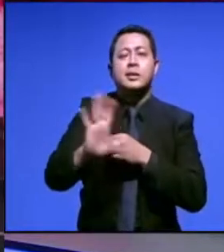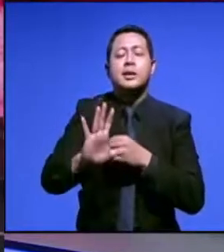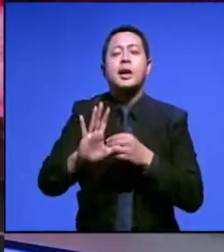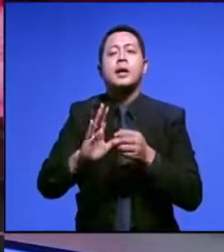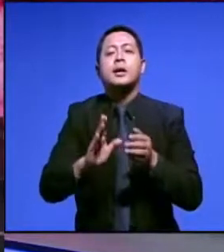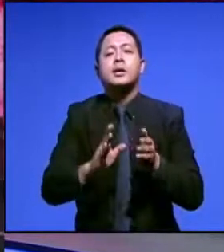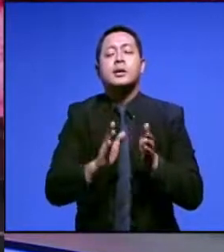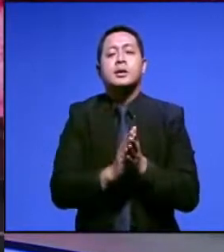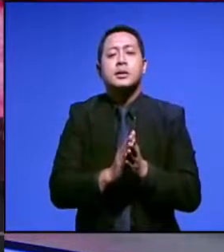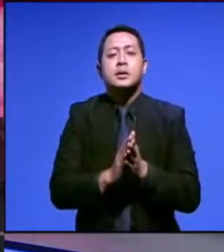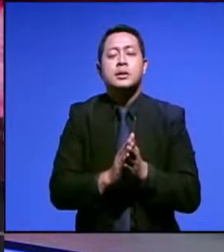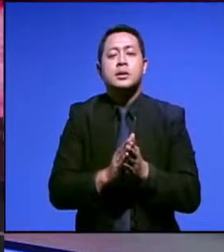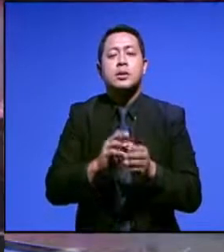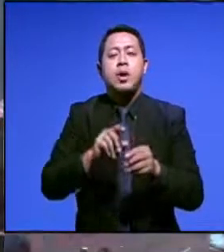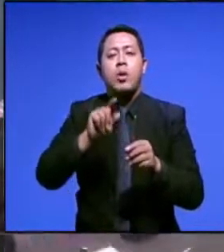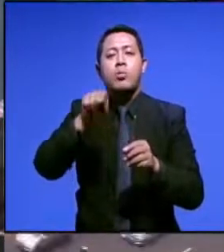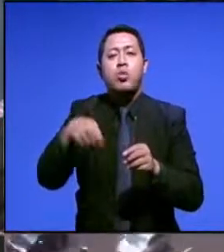kuartal 3 dan 4 mendatang.